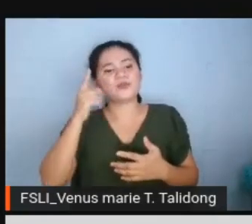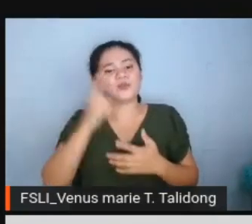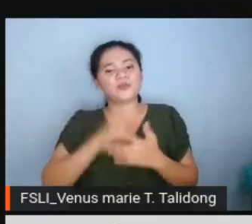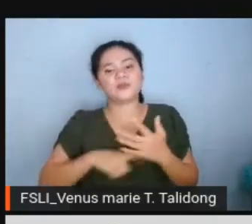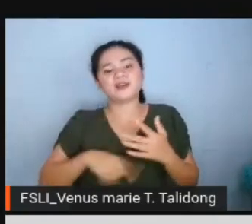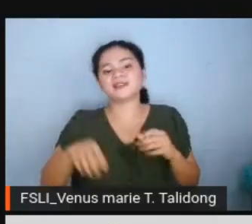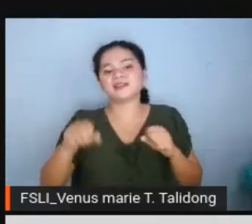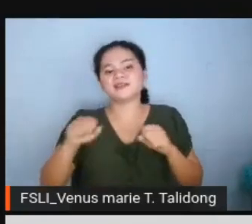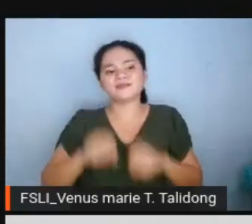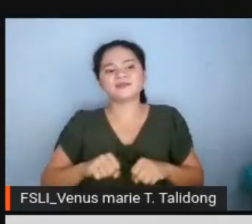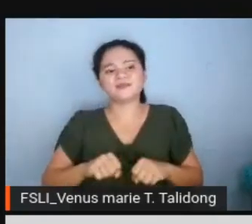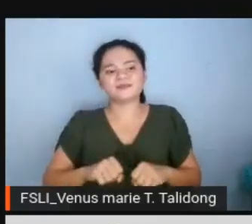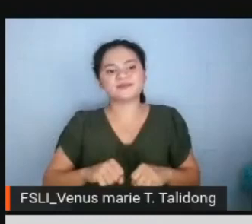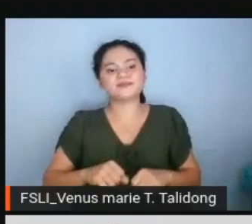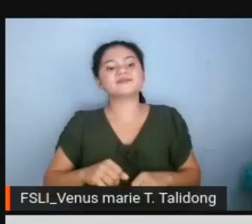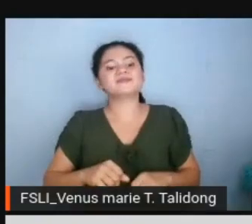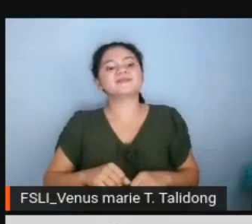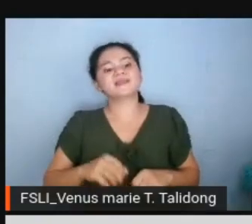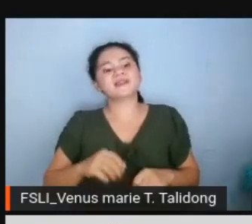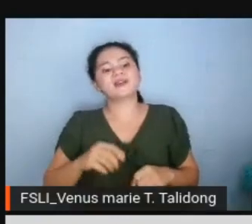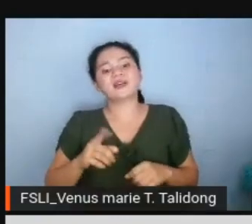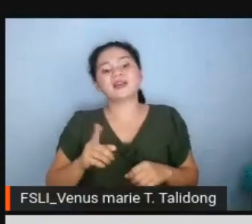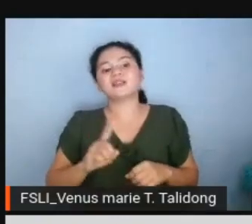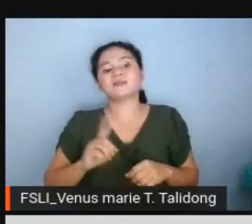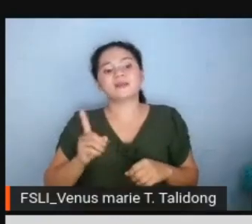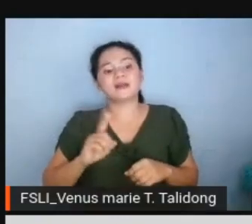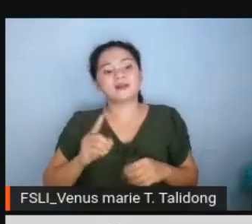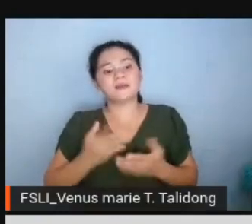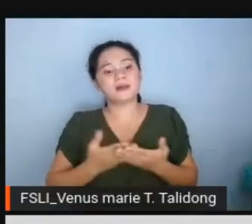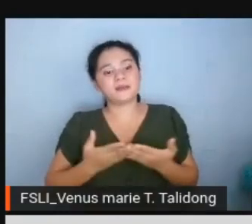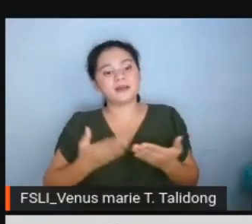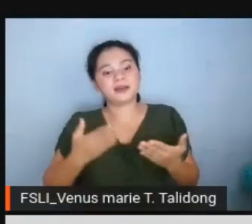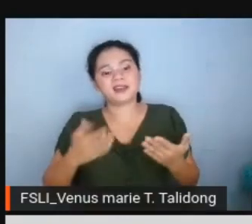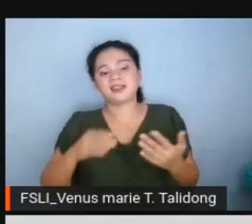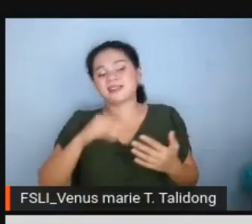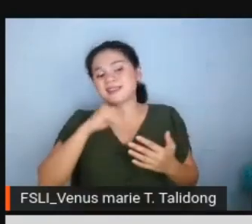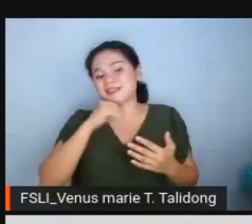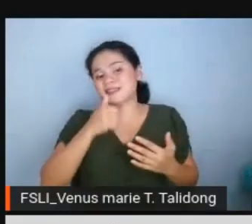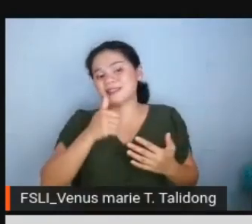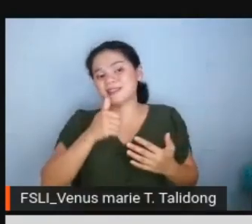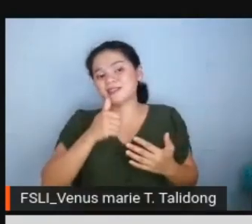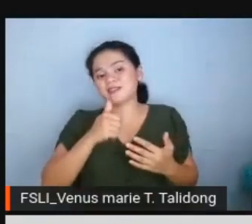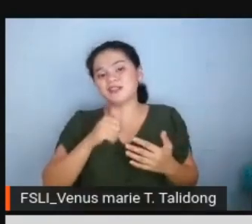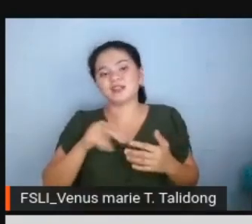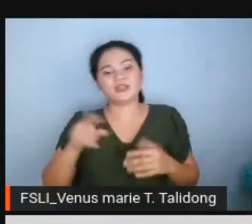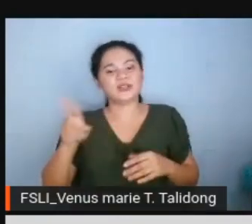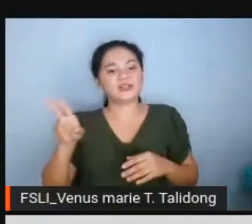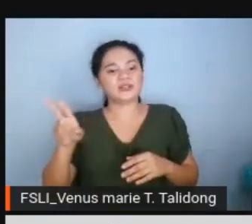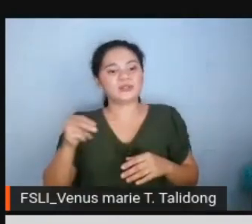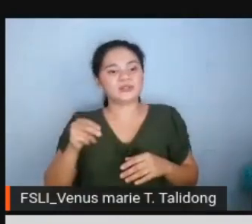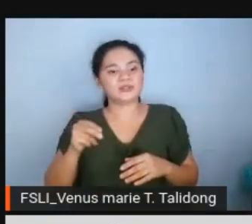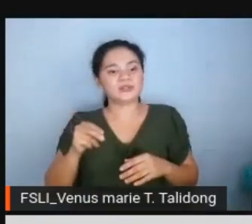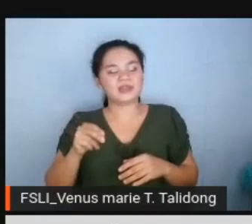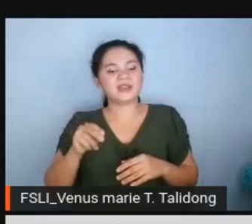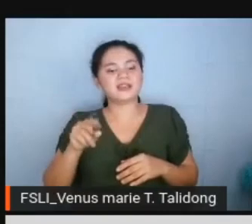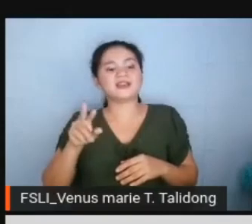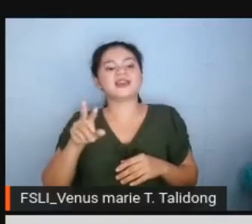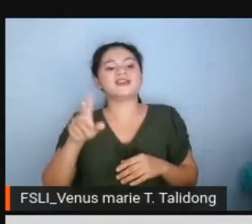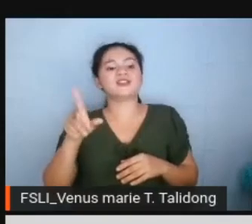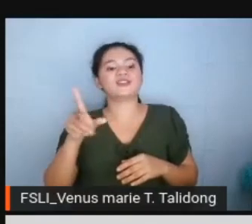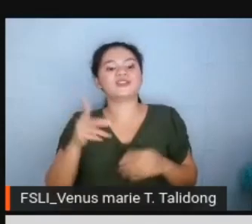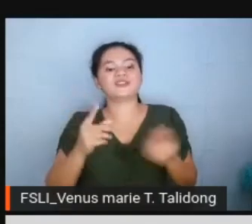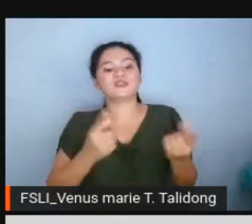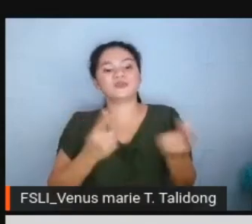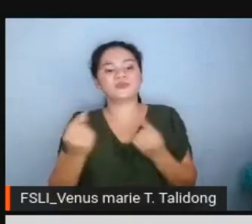easily reassess myself, no? During those times. So parang alam ko na na parang kung